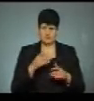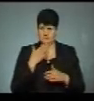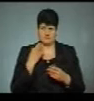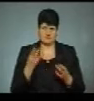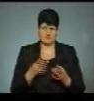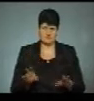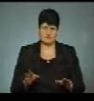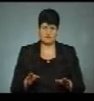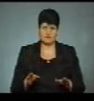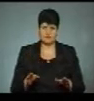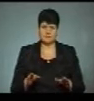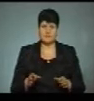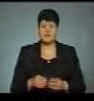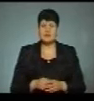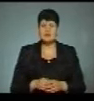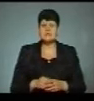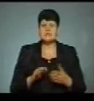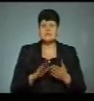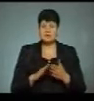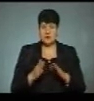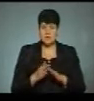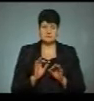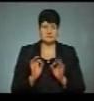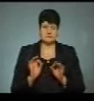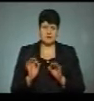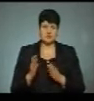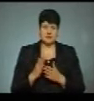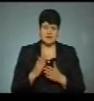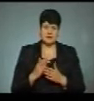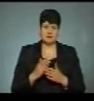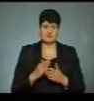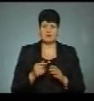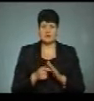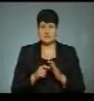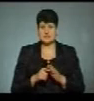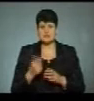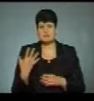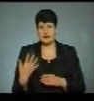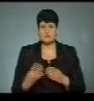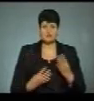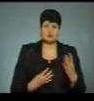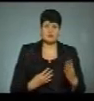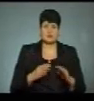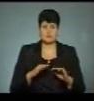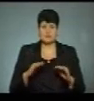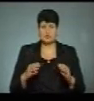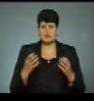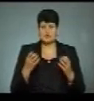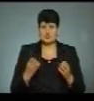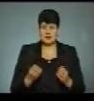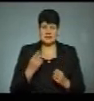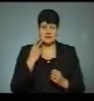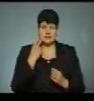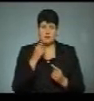Ситуація стабільна. Якщо є відсутні по класах, то це в межах 5-4 учнів. І ще завжди